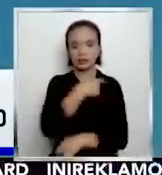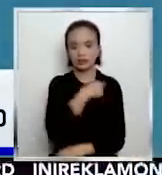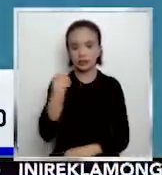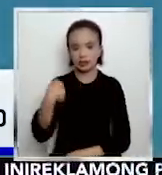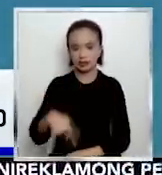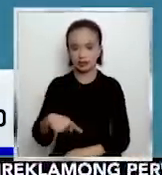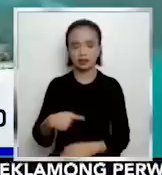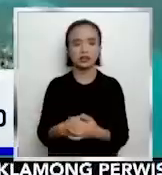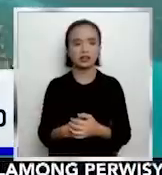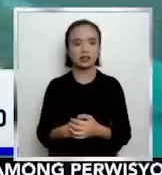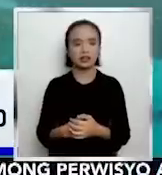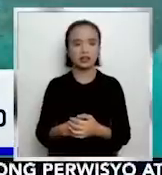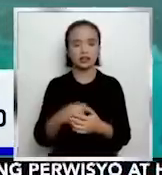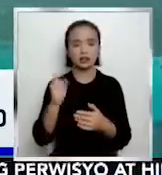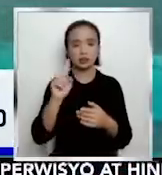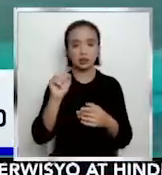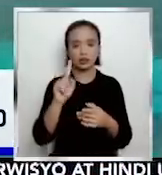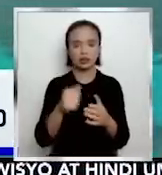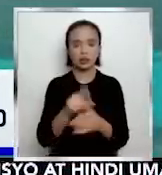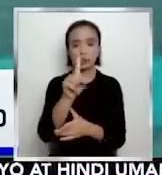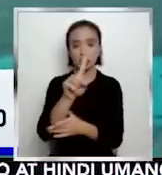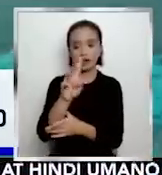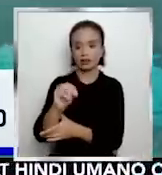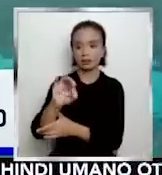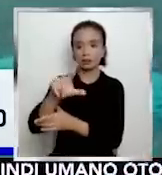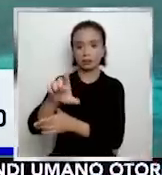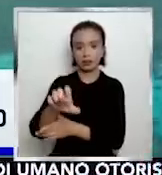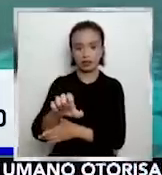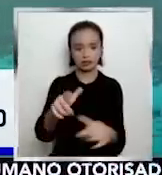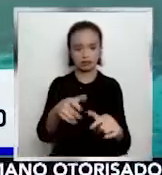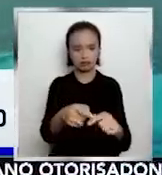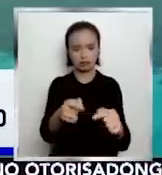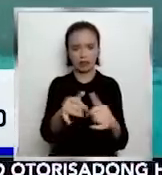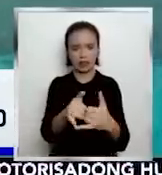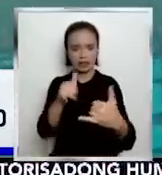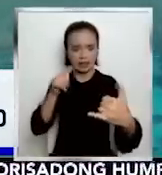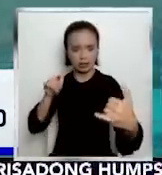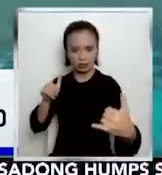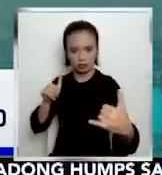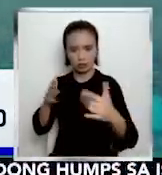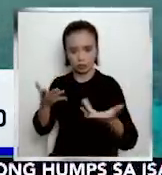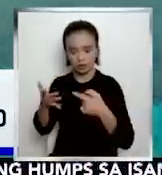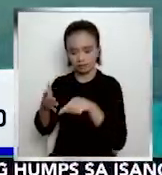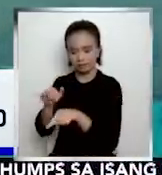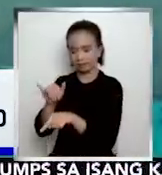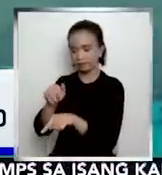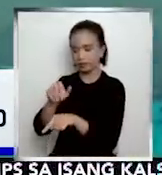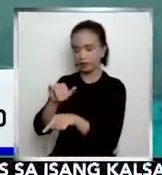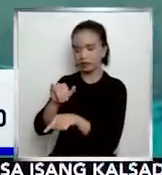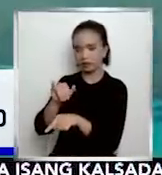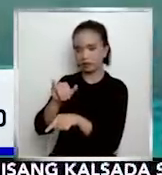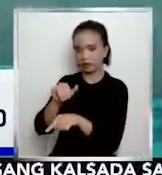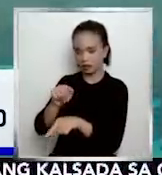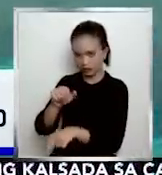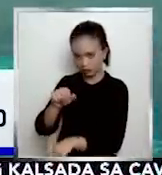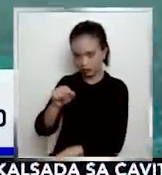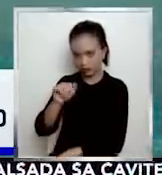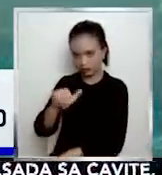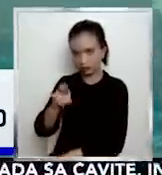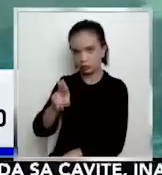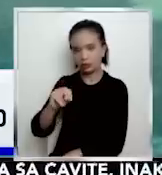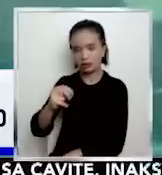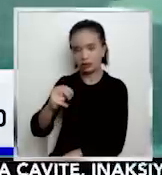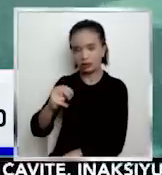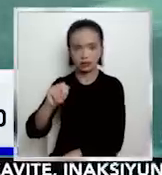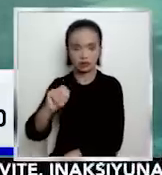milya lang ang layo niyan mula sa BRP Sierra Madre na nakabahura sa Ayungin Shoal sa loob ng Exclusive Economic Zone ng Pilipinas.